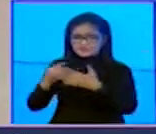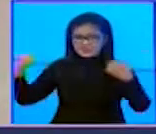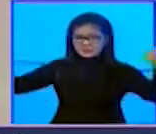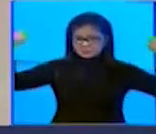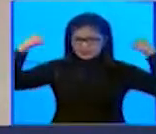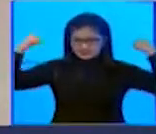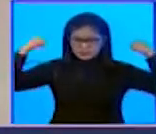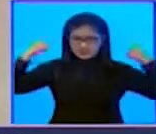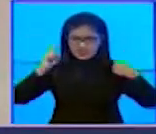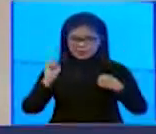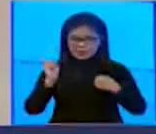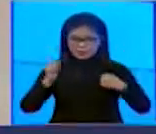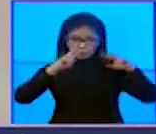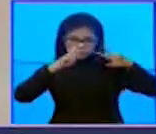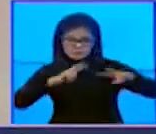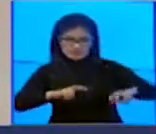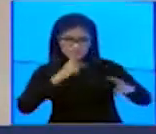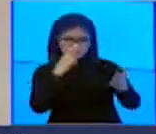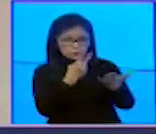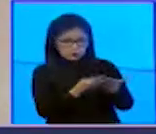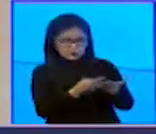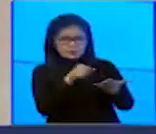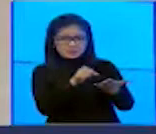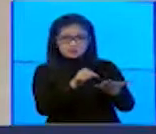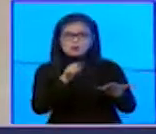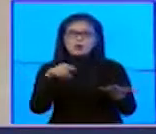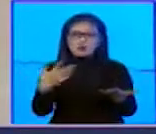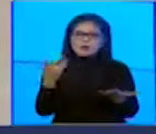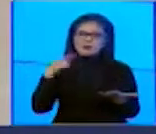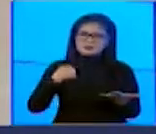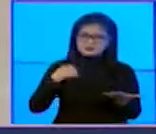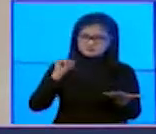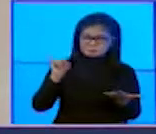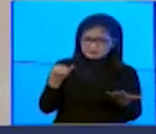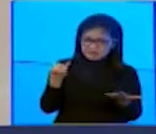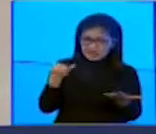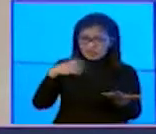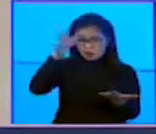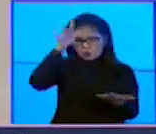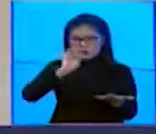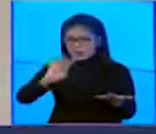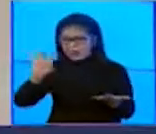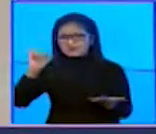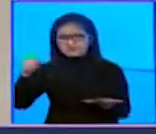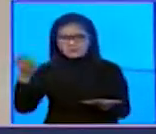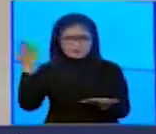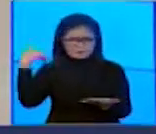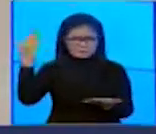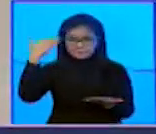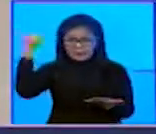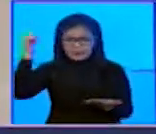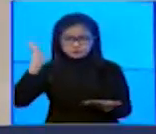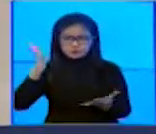terbukti maka Gubernur DKI Jakarta Anies Baswedan ataupun pihak lainnya yang tadi dipanggil bisa terancam